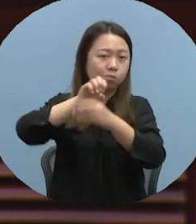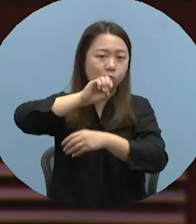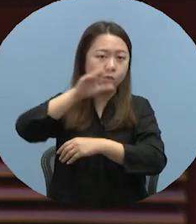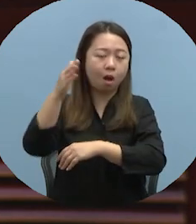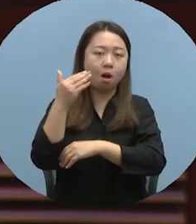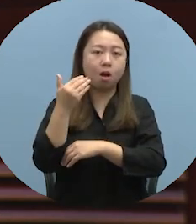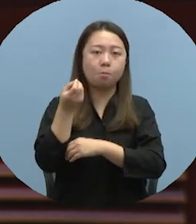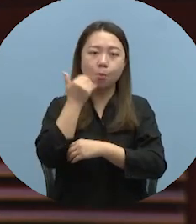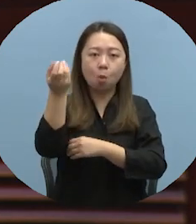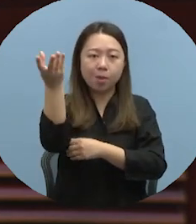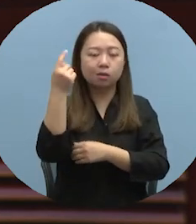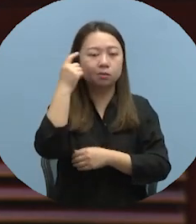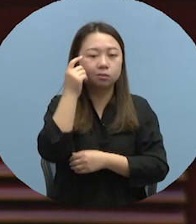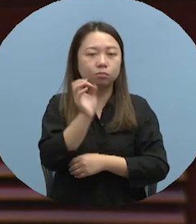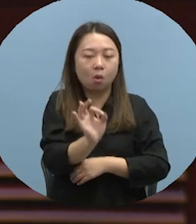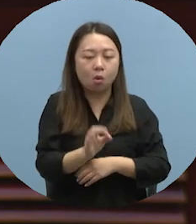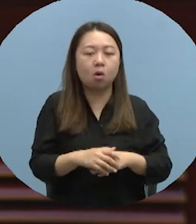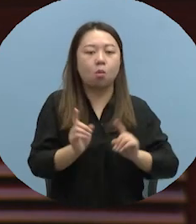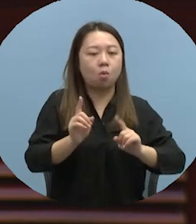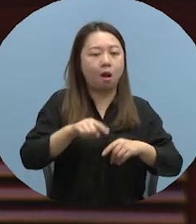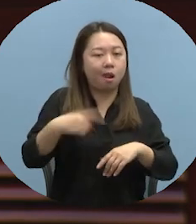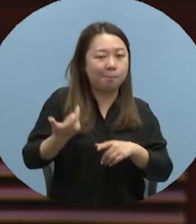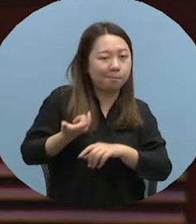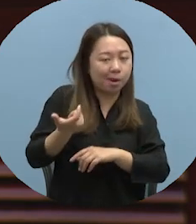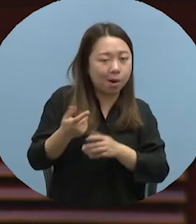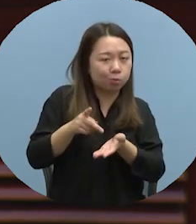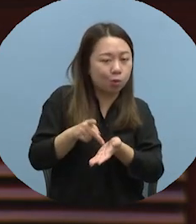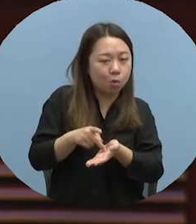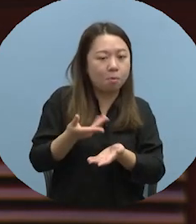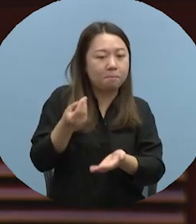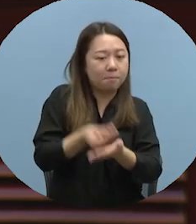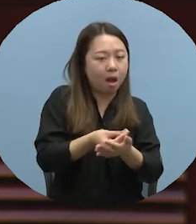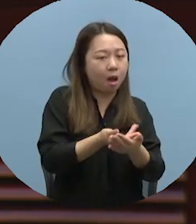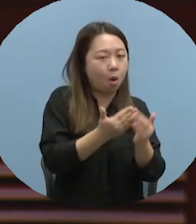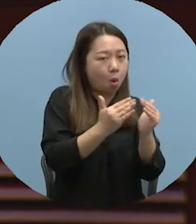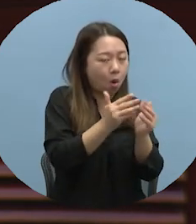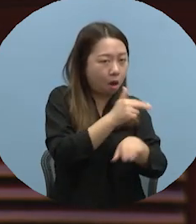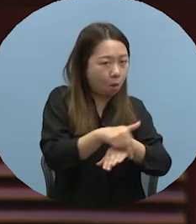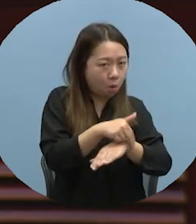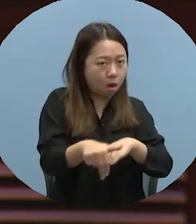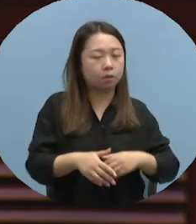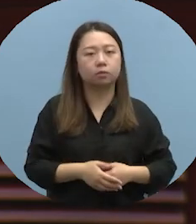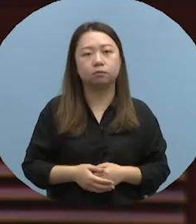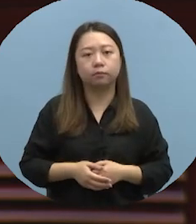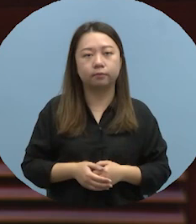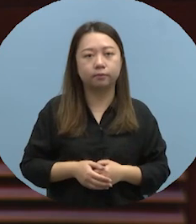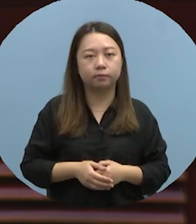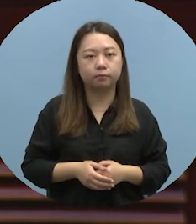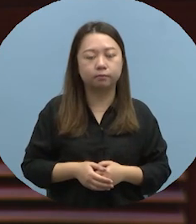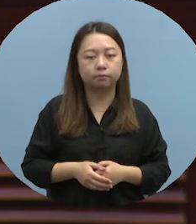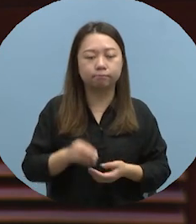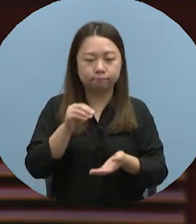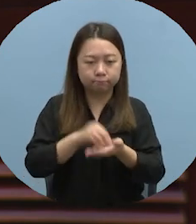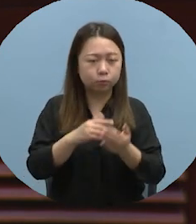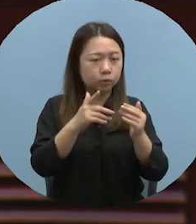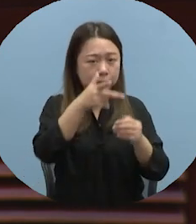者係繳付額外租金嘅住户，在購買資助出售房屋計劃單位等等，確保公營